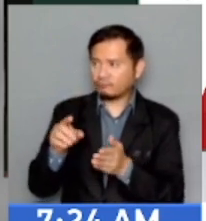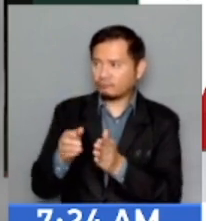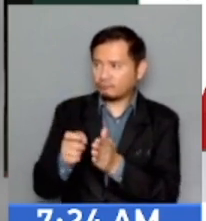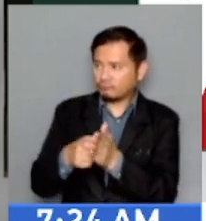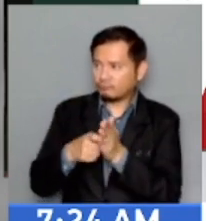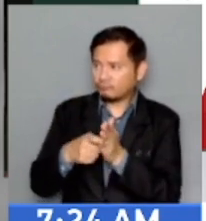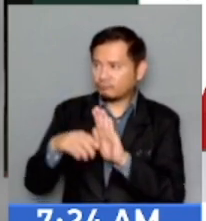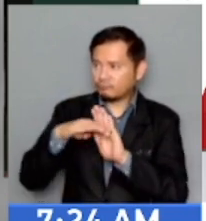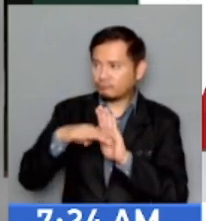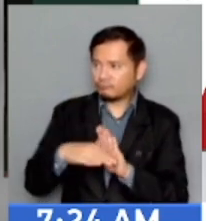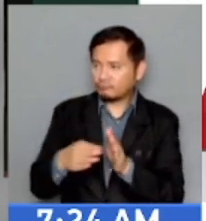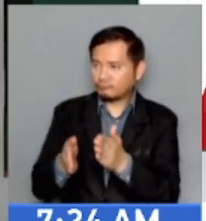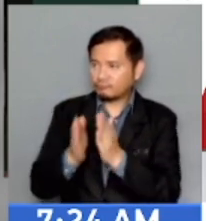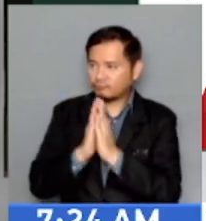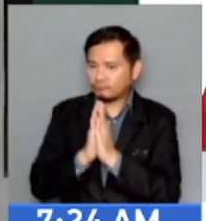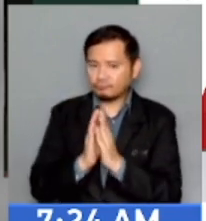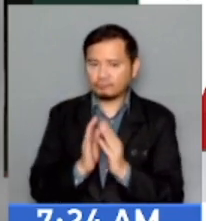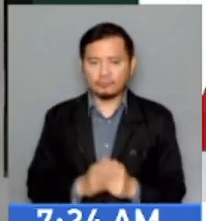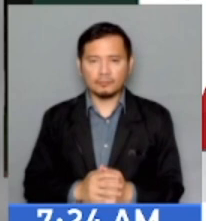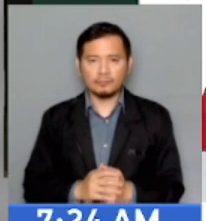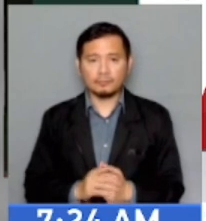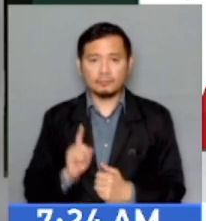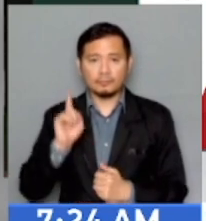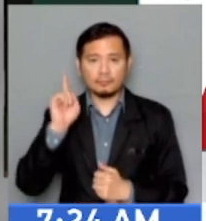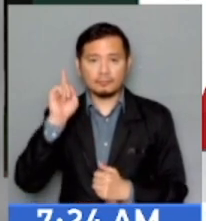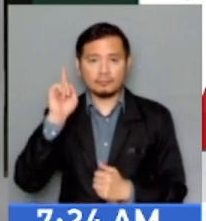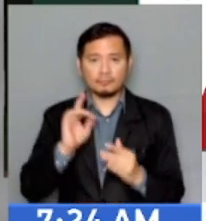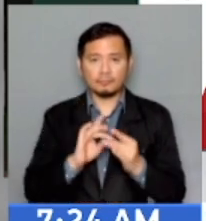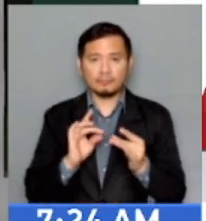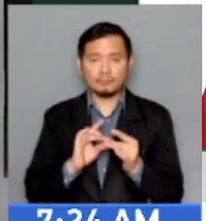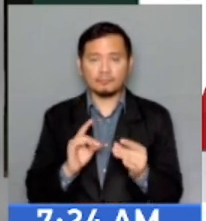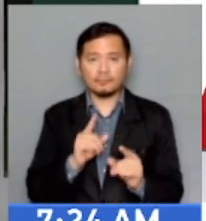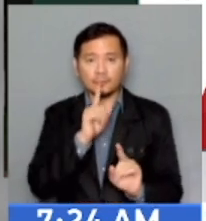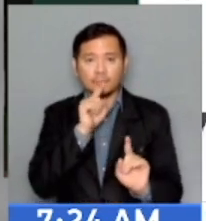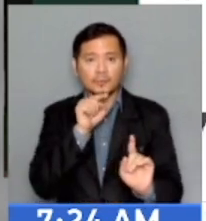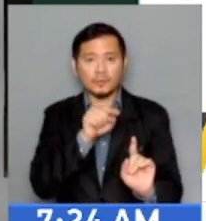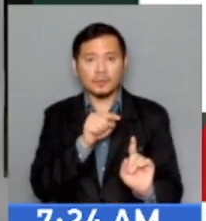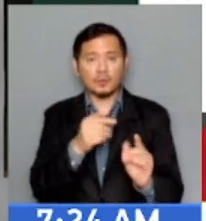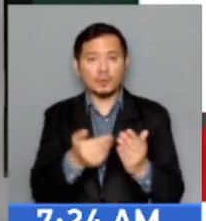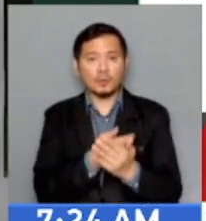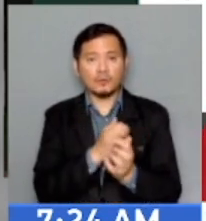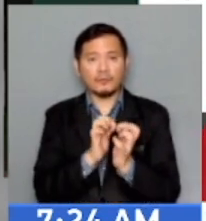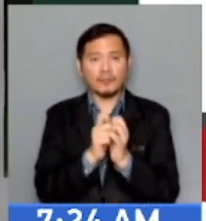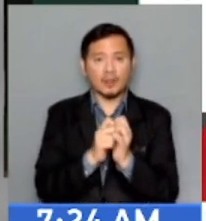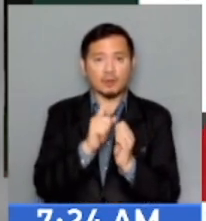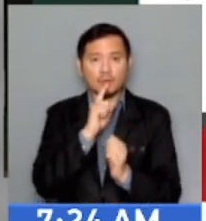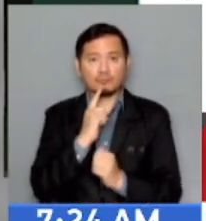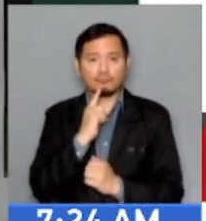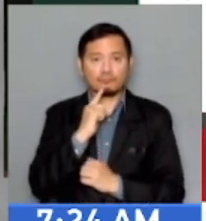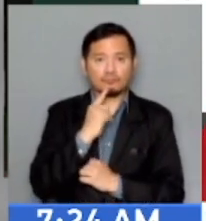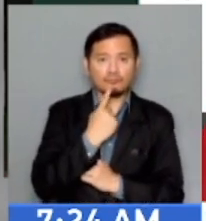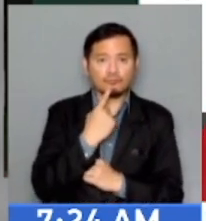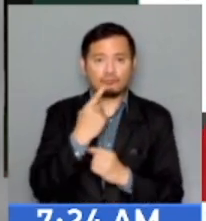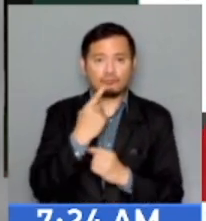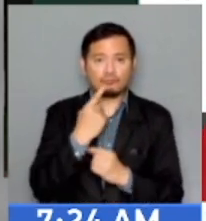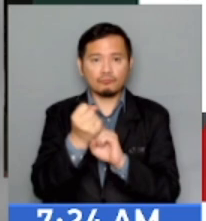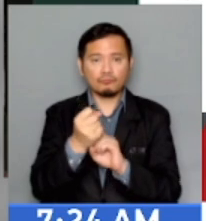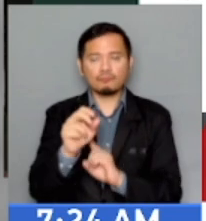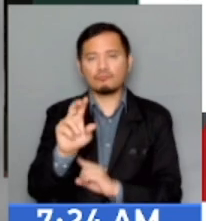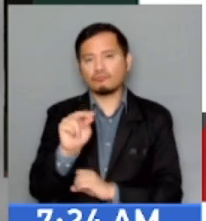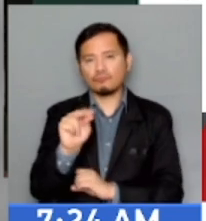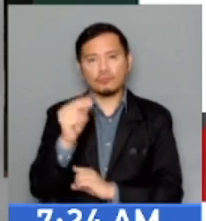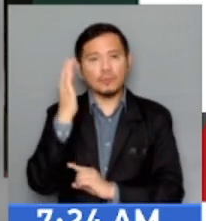malubha na kondisyon ang panibagong variant na ito at dahil rin no, bakunado ang ating